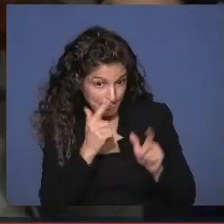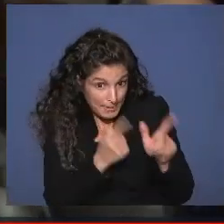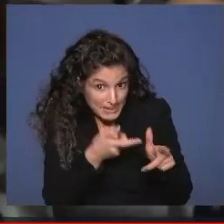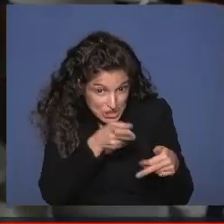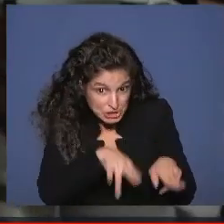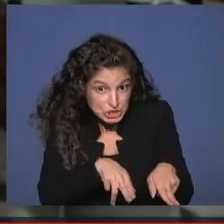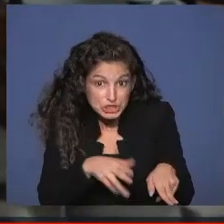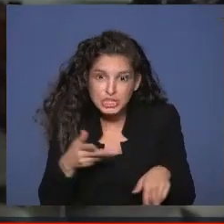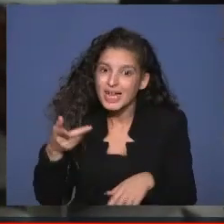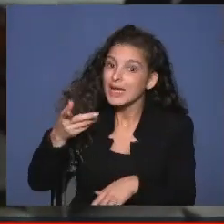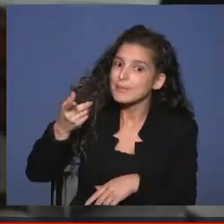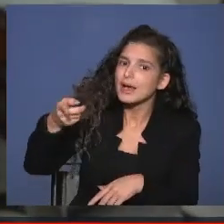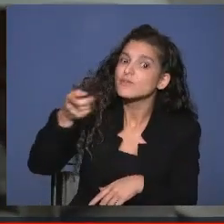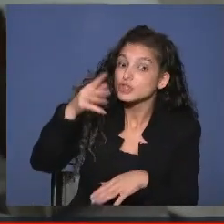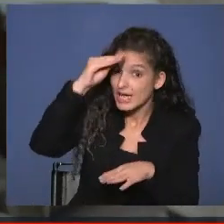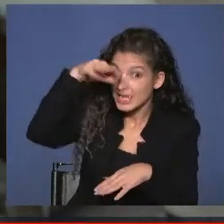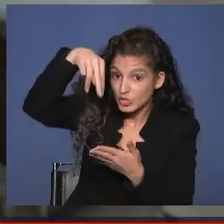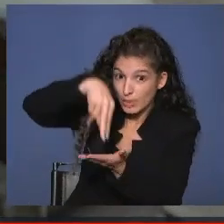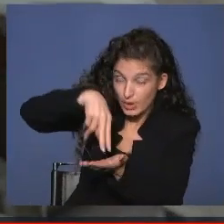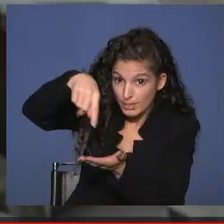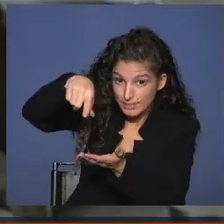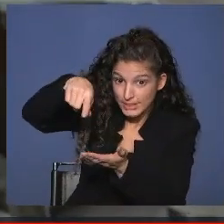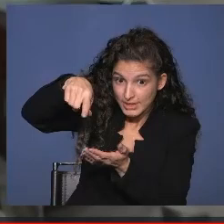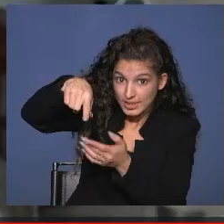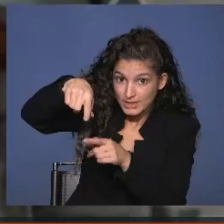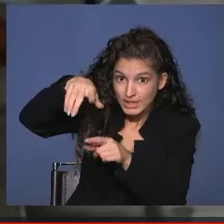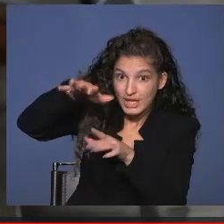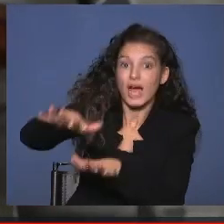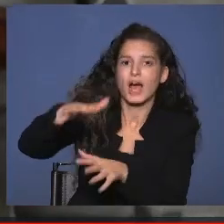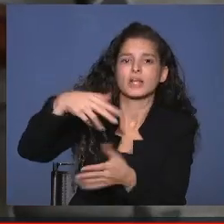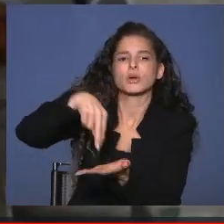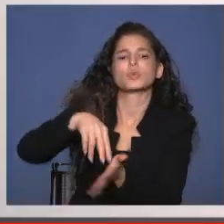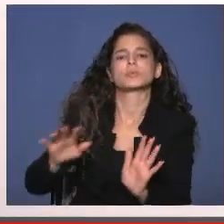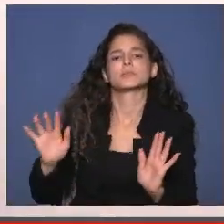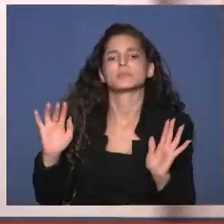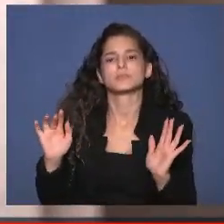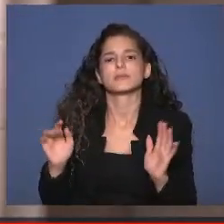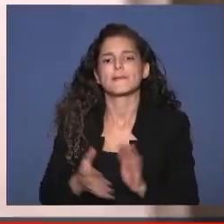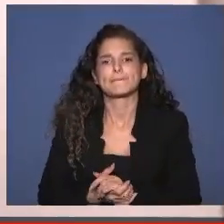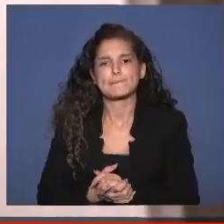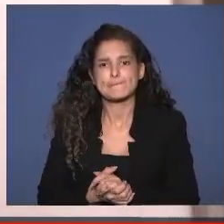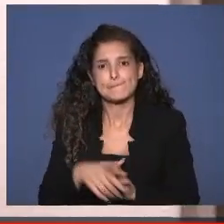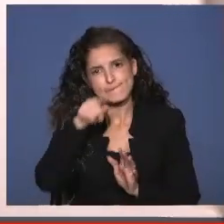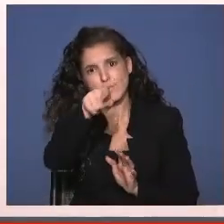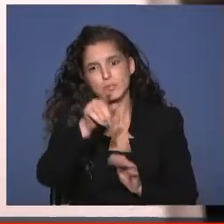מוגן? למה אתם עושים? איפה שהילד עומד? שמה? ככה אנחנו עומדים.